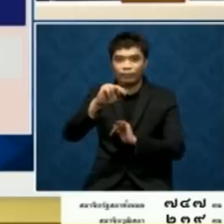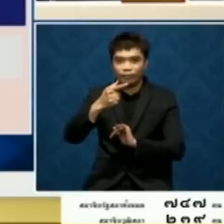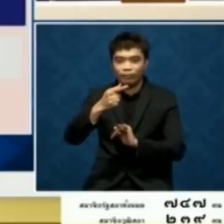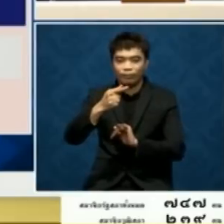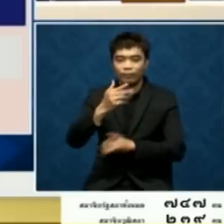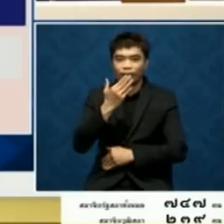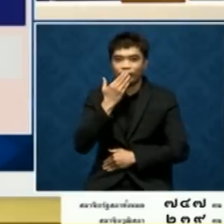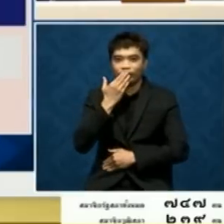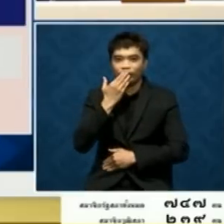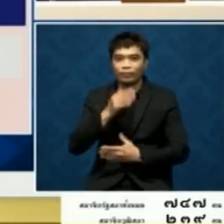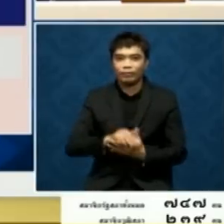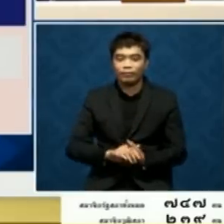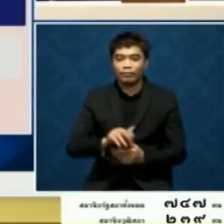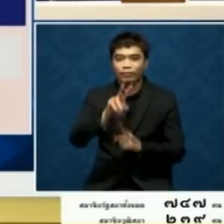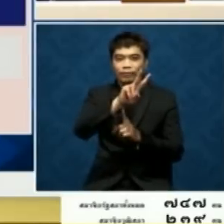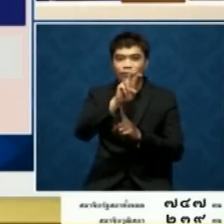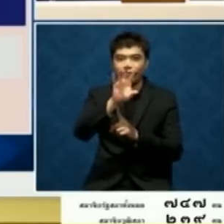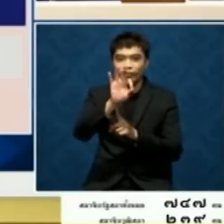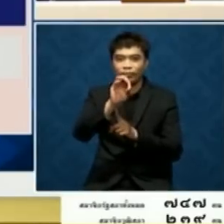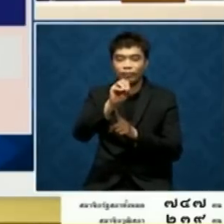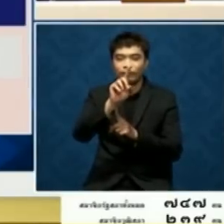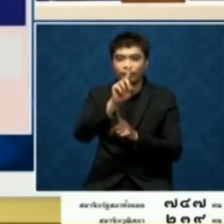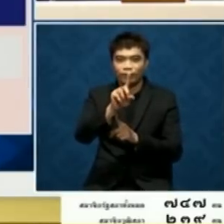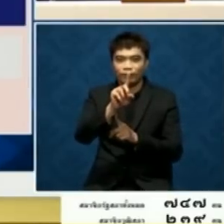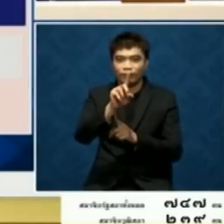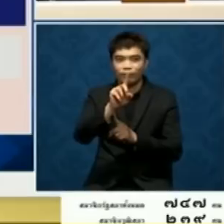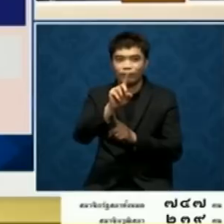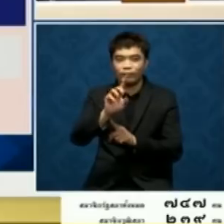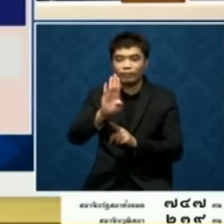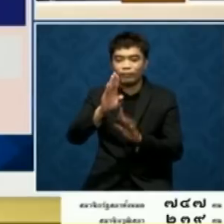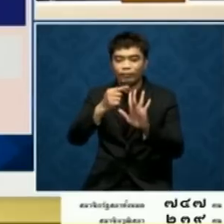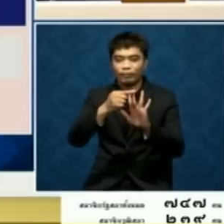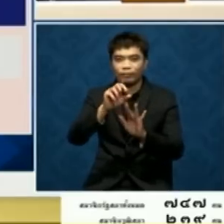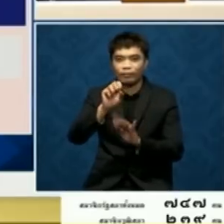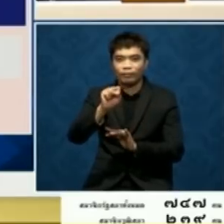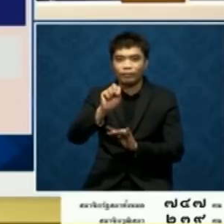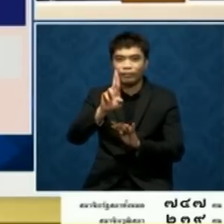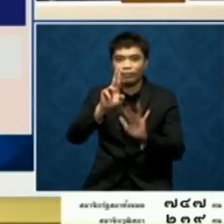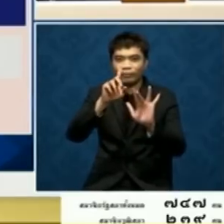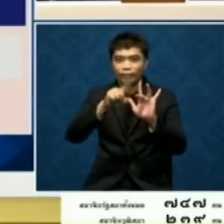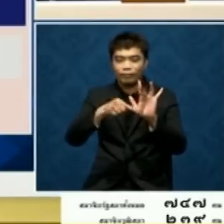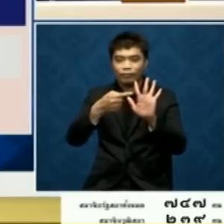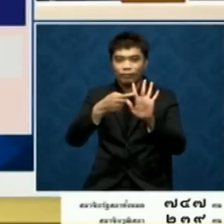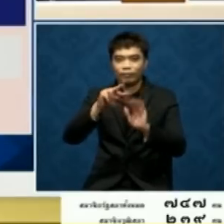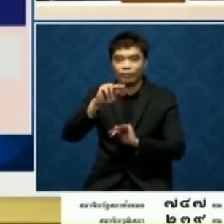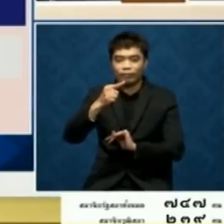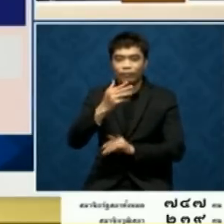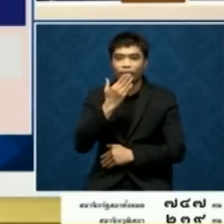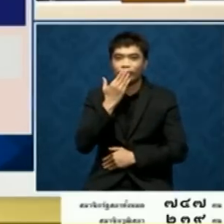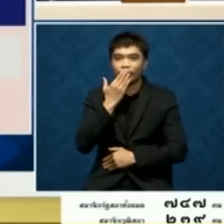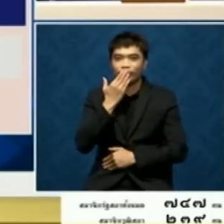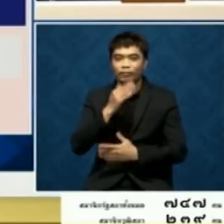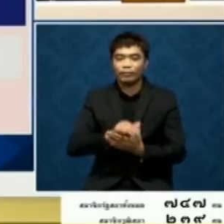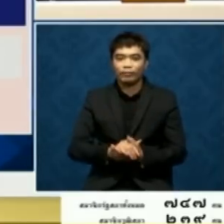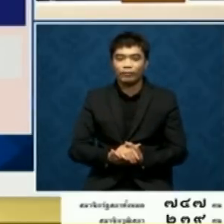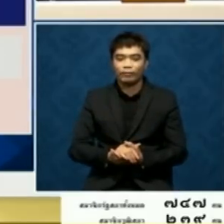ใหญ่แบบรุนแรงของ ยังไงก็ต้องใช้ล่ะ แต่ว่าเขาไม่ได้มีแค่ปืนใหญ่อันเดียวผมเชื่อว่าเขาจะต้องวางแผนกันเพื่อที่จะออกเซตนโ